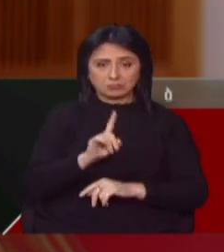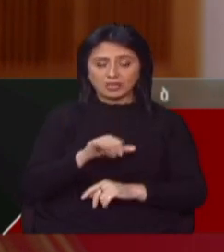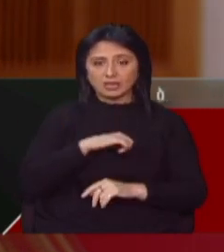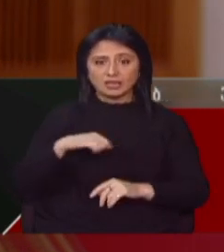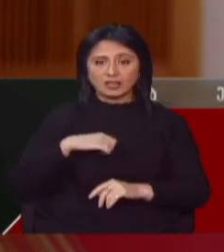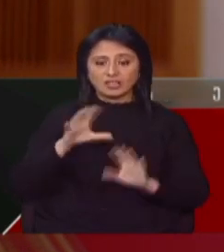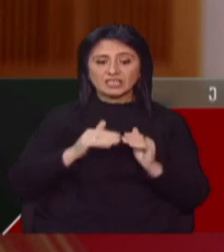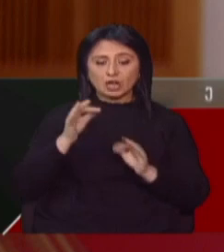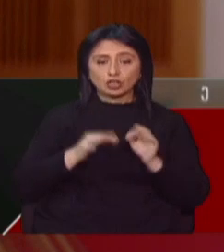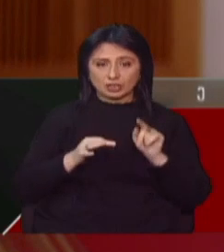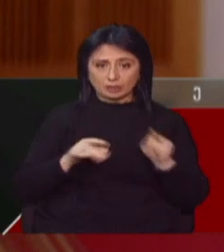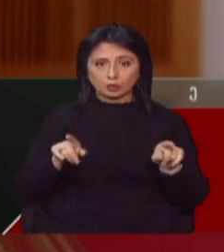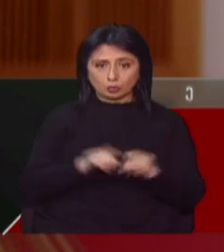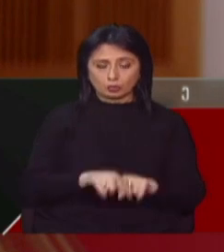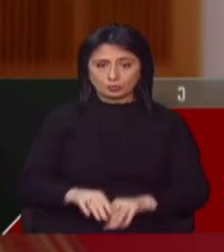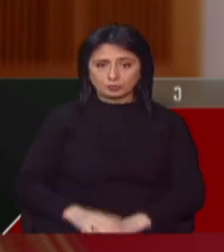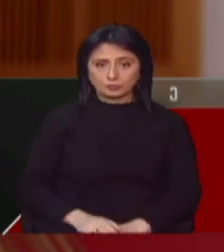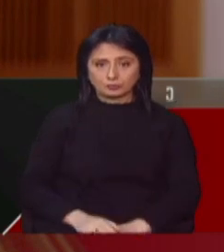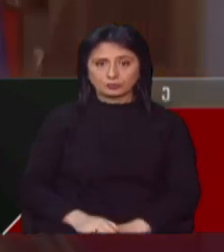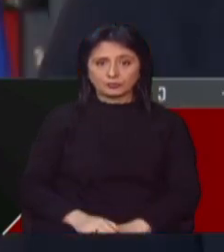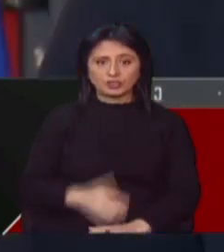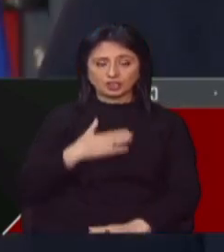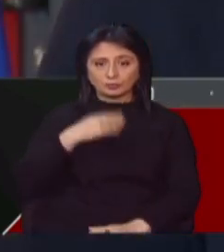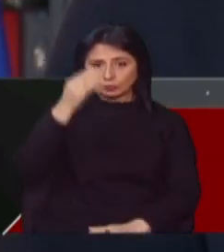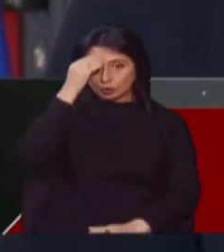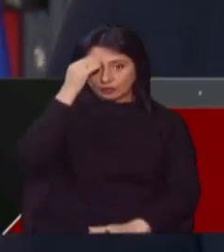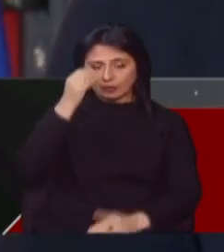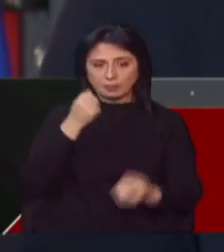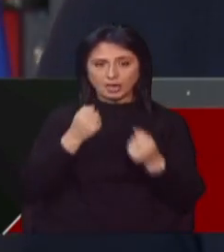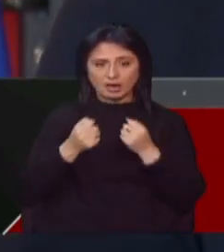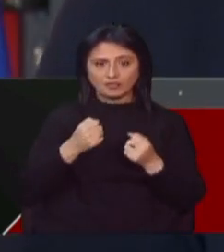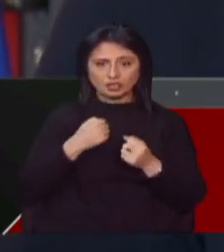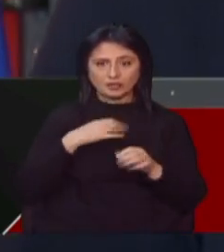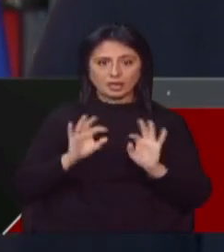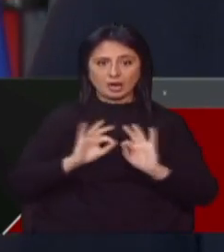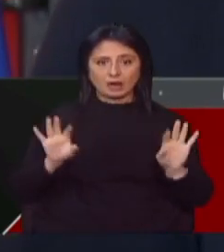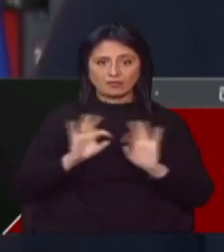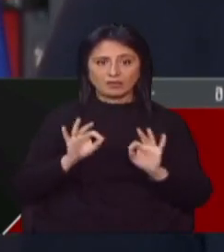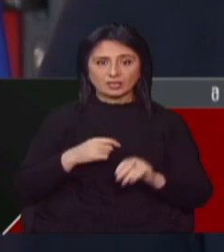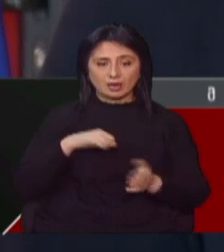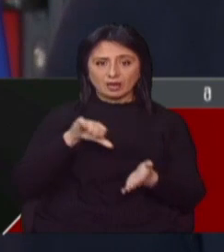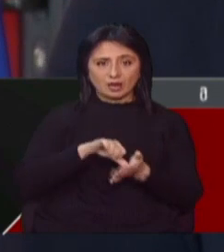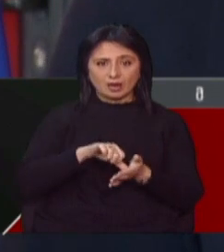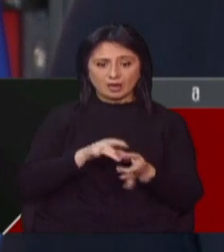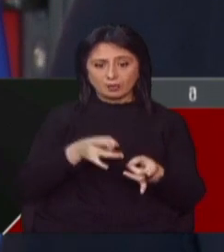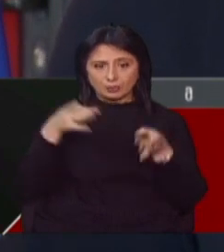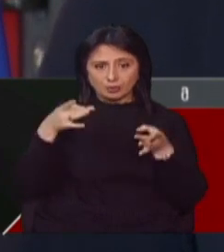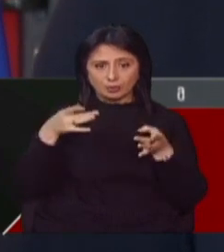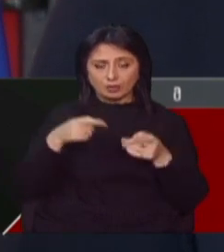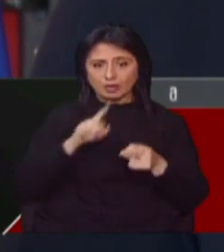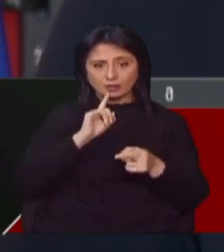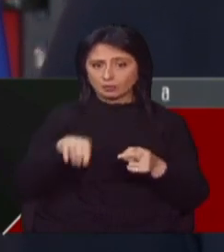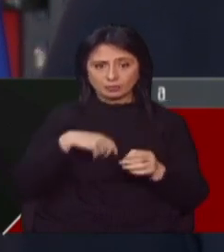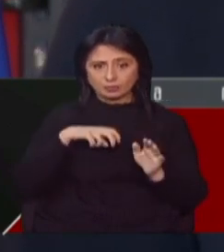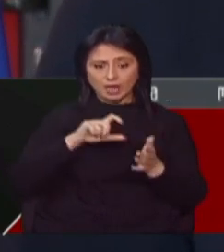თავად საკონსტიტუციო სასამართლოსთვის. Ჩვენი პოზიცია არის მყარი, ჩვენ განვაცხადეთ, არ მივიღებთ ამ პროცესში მონაწილეობას, ჩვენ